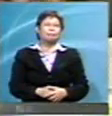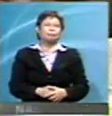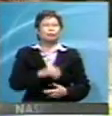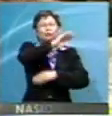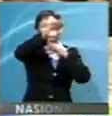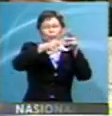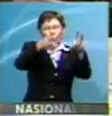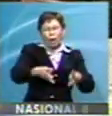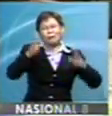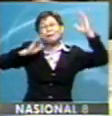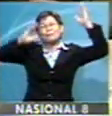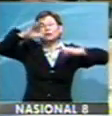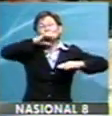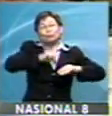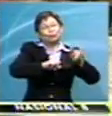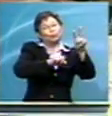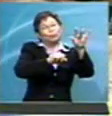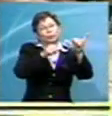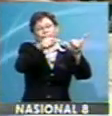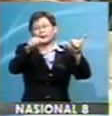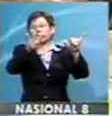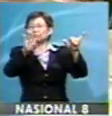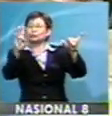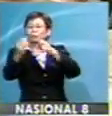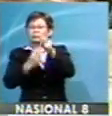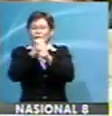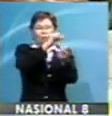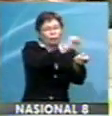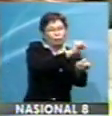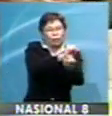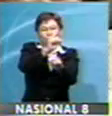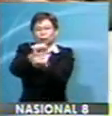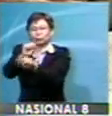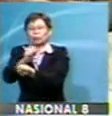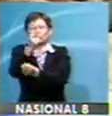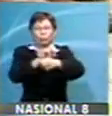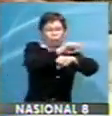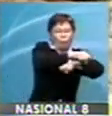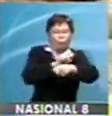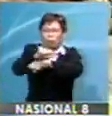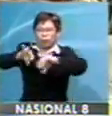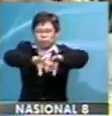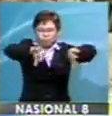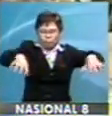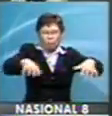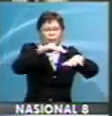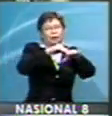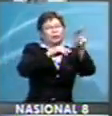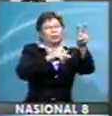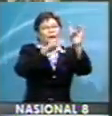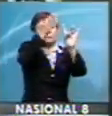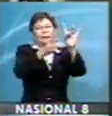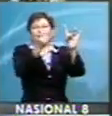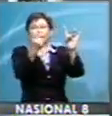kesemua warga tempatan yang berusia 26 hingga 47 tahun diberkas dalam dua serbuan berasingan pada 28 November